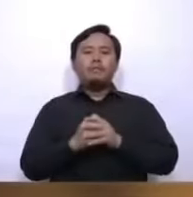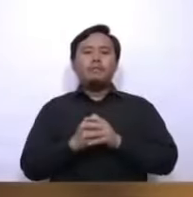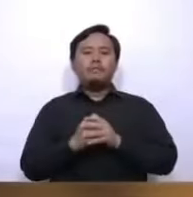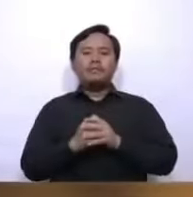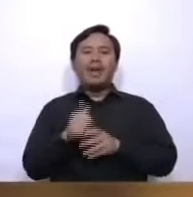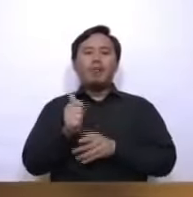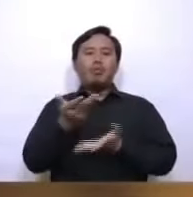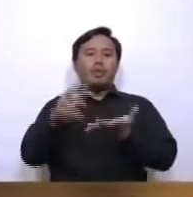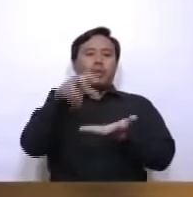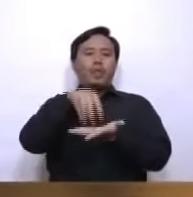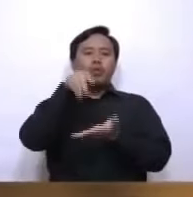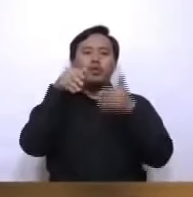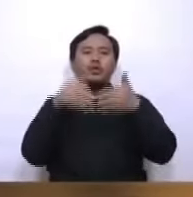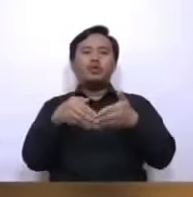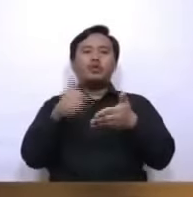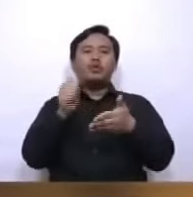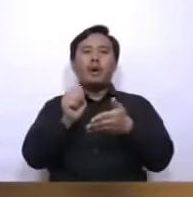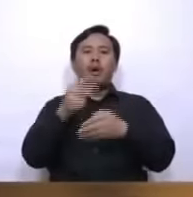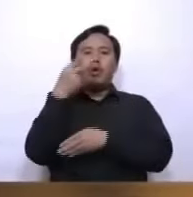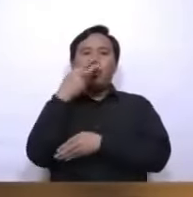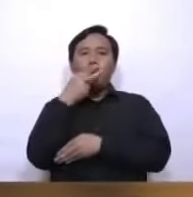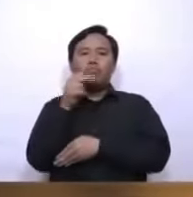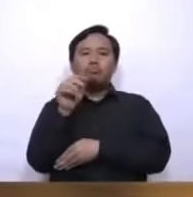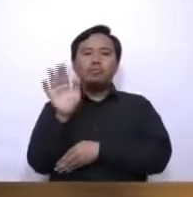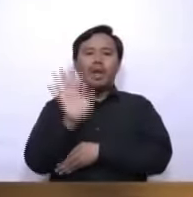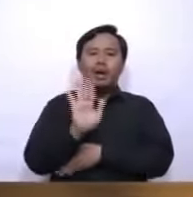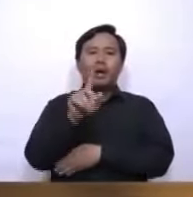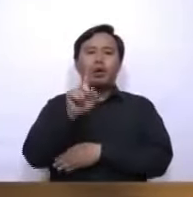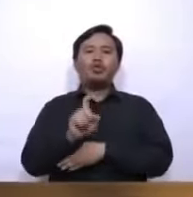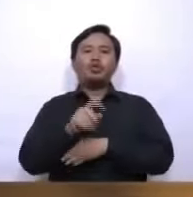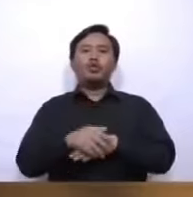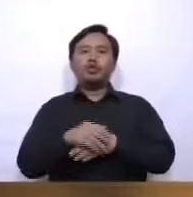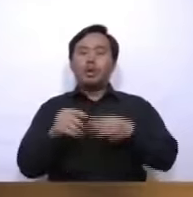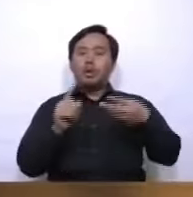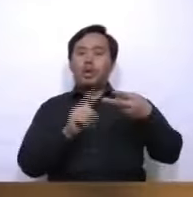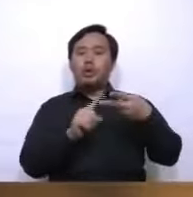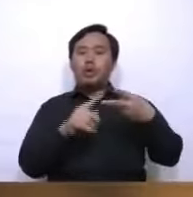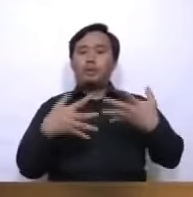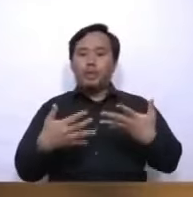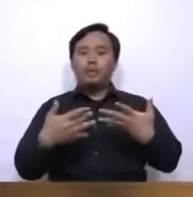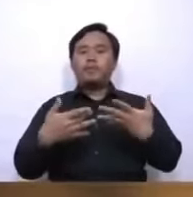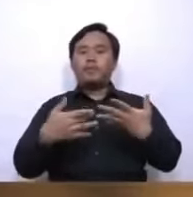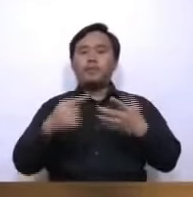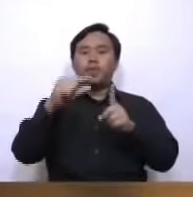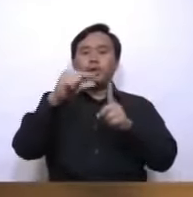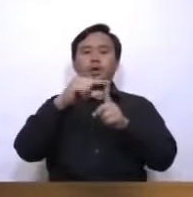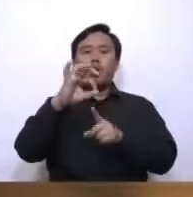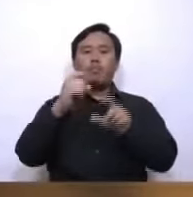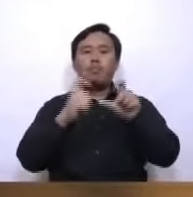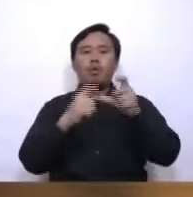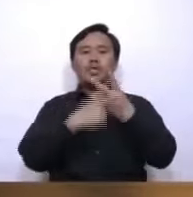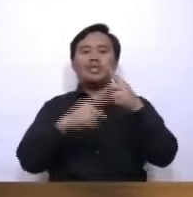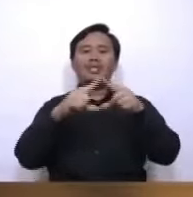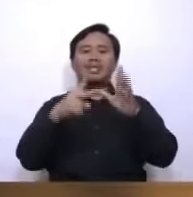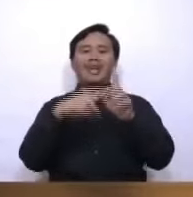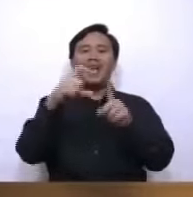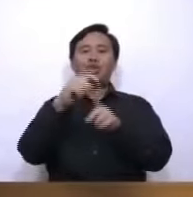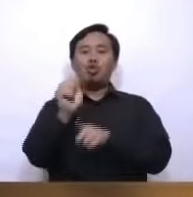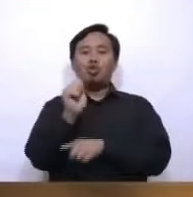agar bebas rokok. Yang kedua, penanganan juga perlu melalui posyandu, sehingga